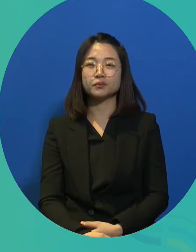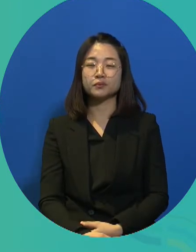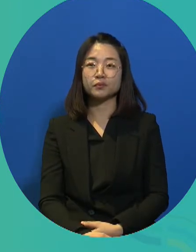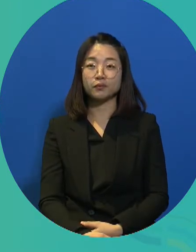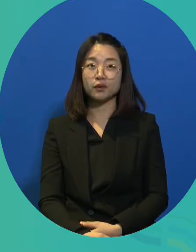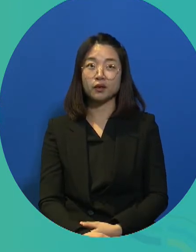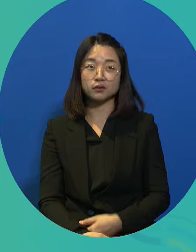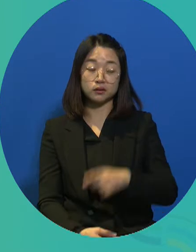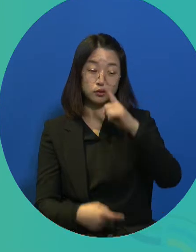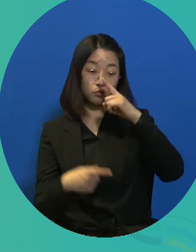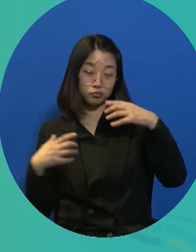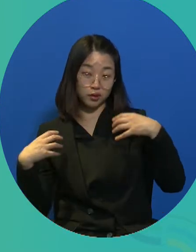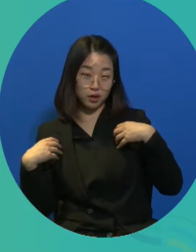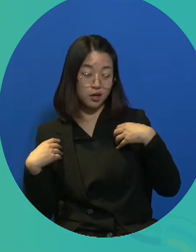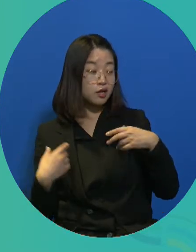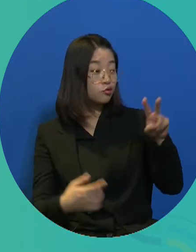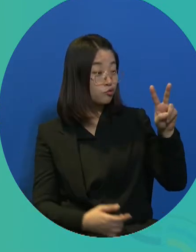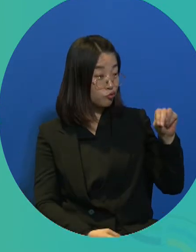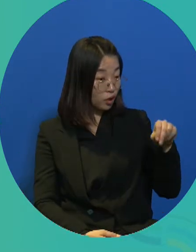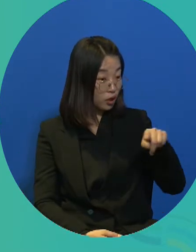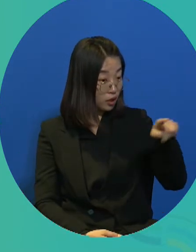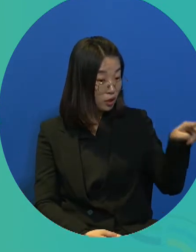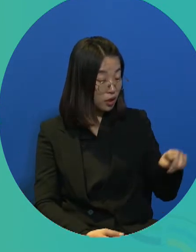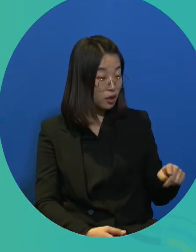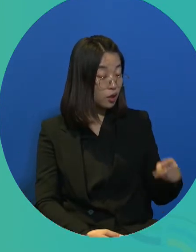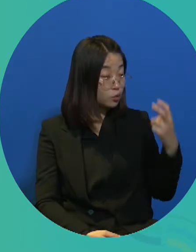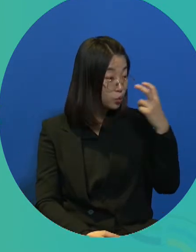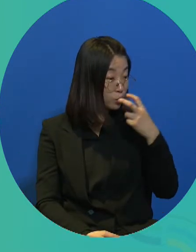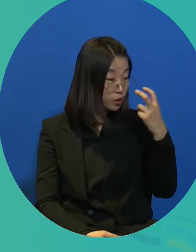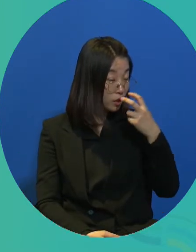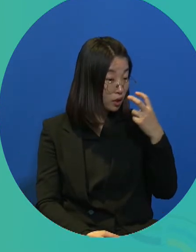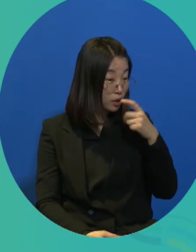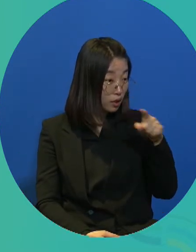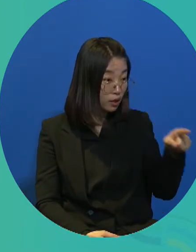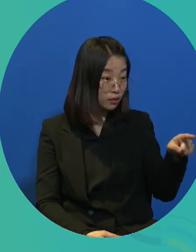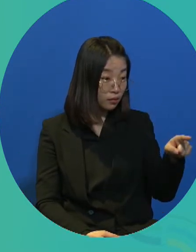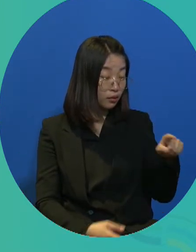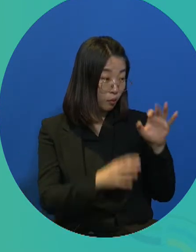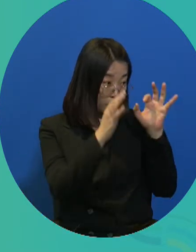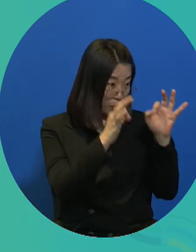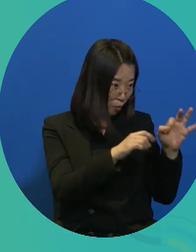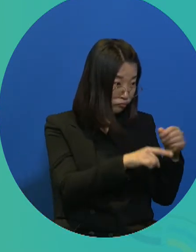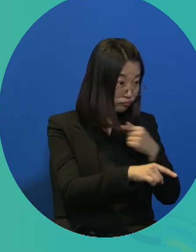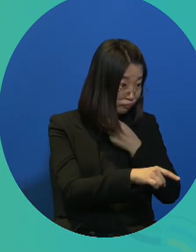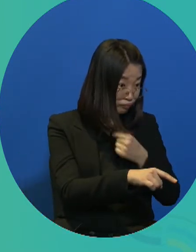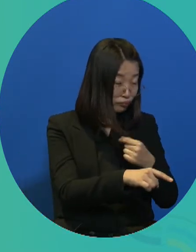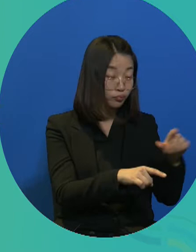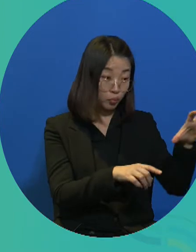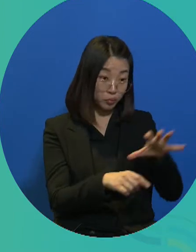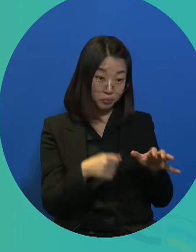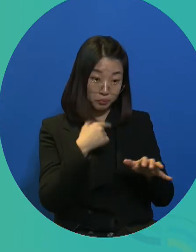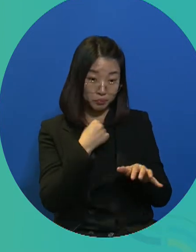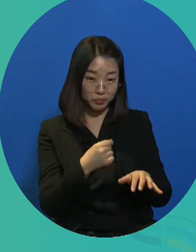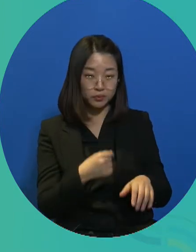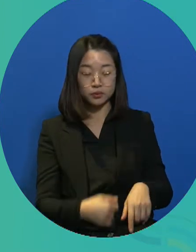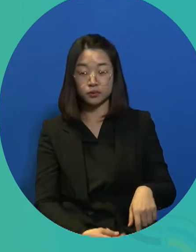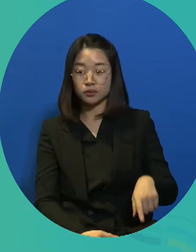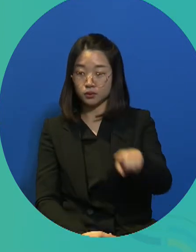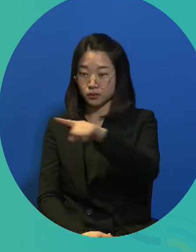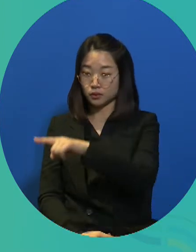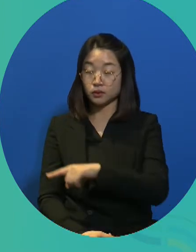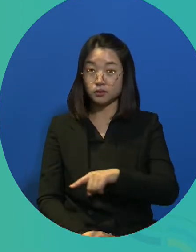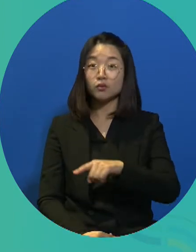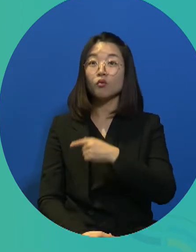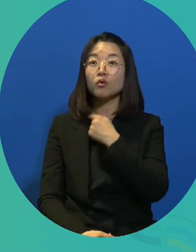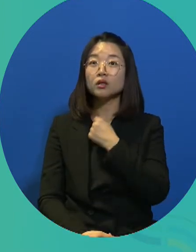유엔 그 위원회 보고서 그리고 또 유엔 위원회 특별조사 결과에 귀 기울이는 것을 원하신다면 주변의 이해 당사자들,